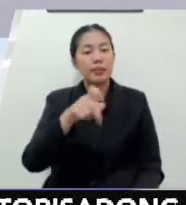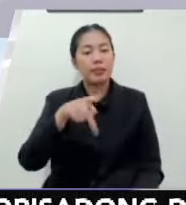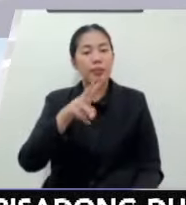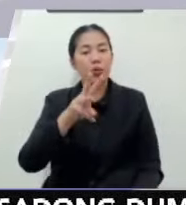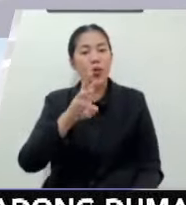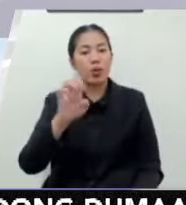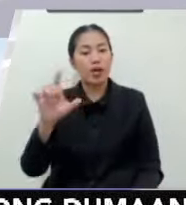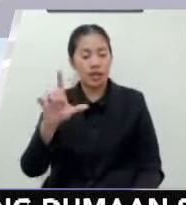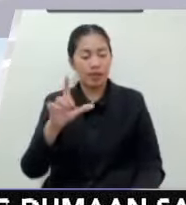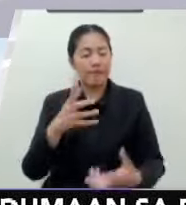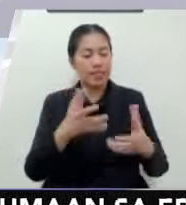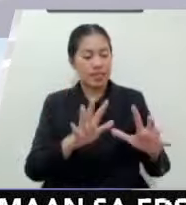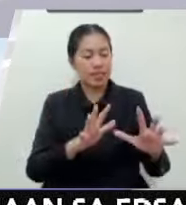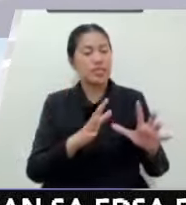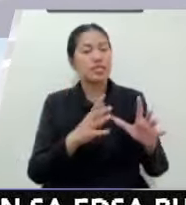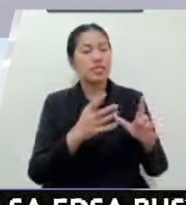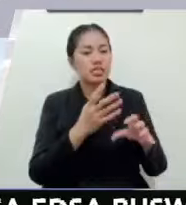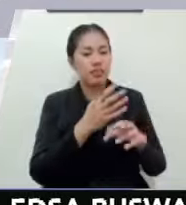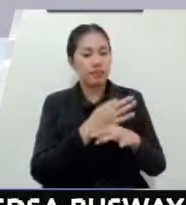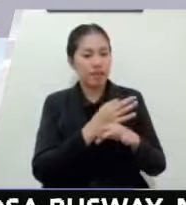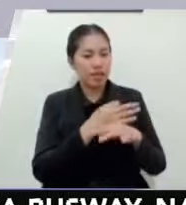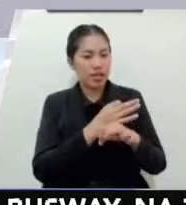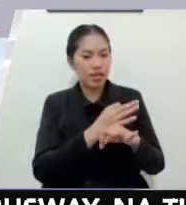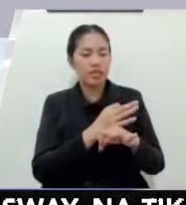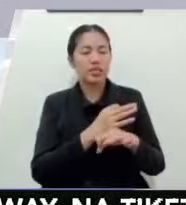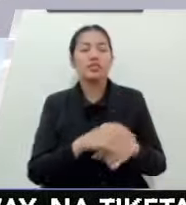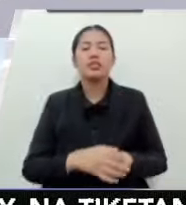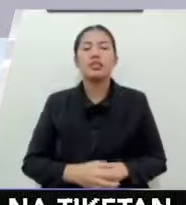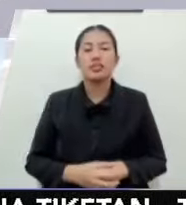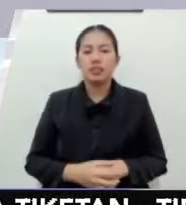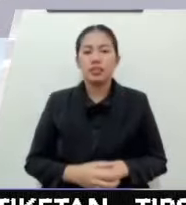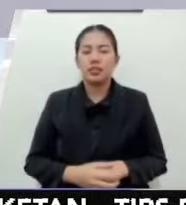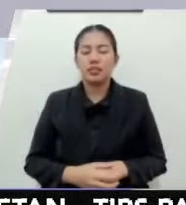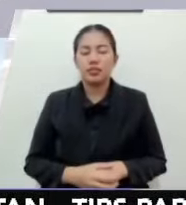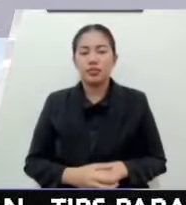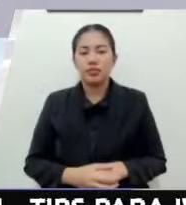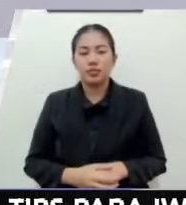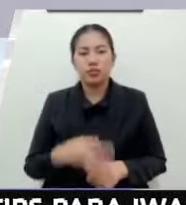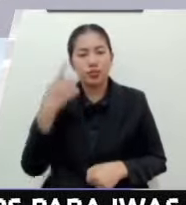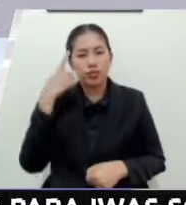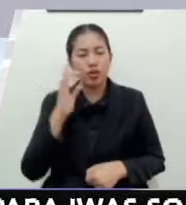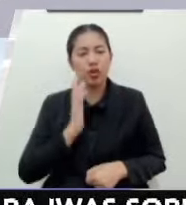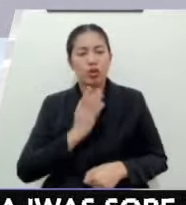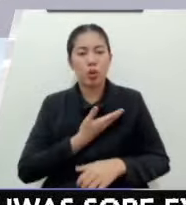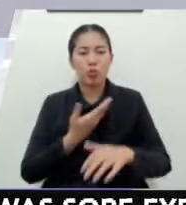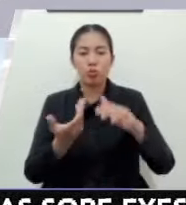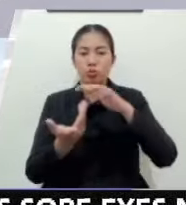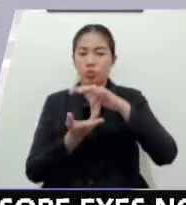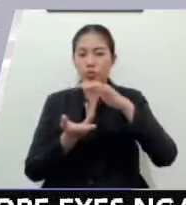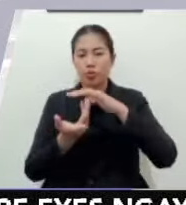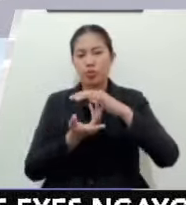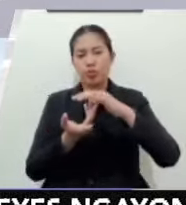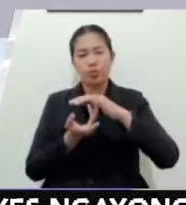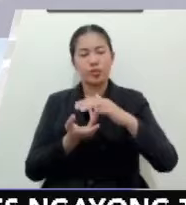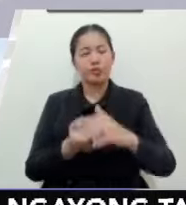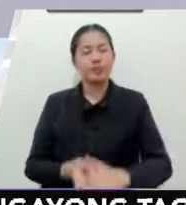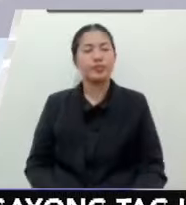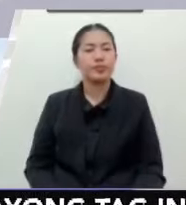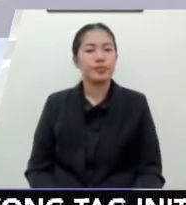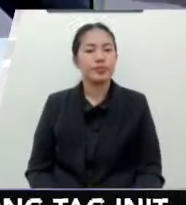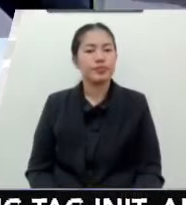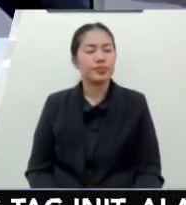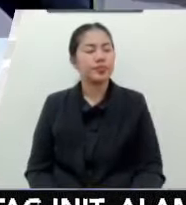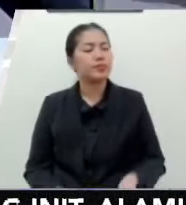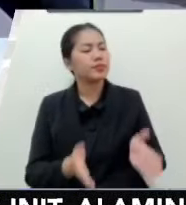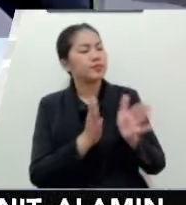na ready to deploy na din just in case po, no, para sa mga customers po natin na maapektuhan. Linawin ko lamang po yung nabanggit nyo kanina,